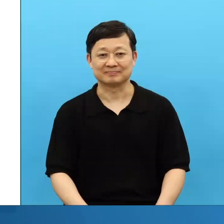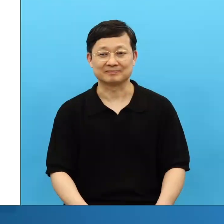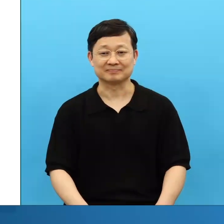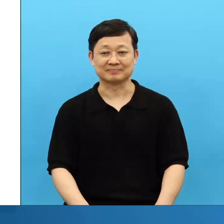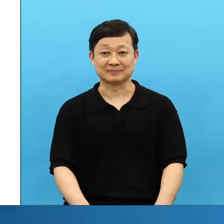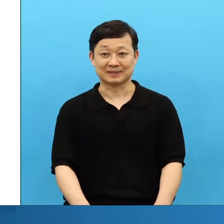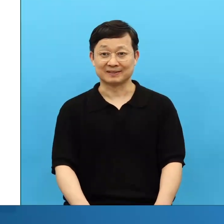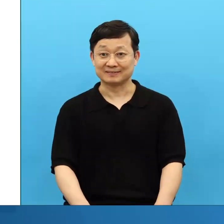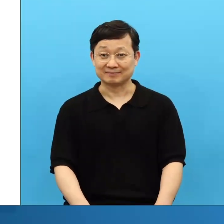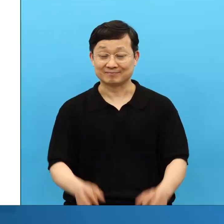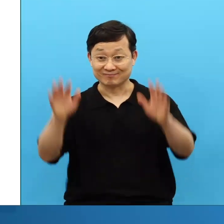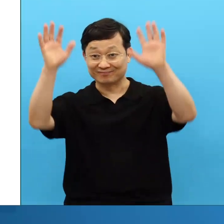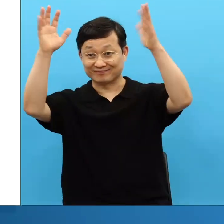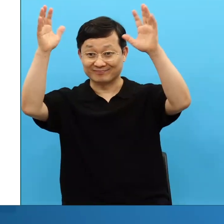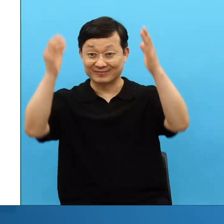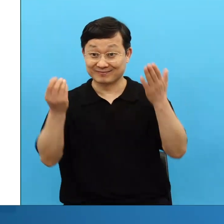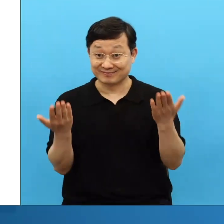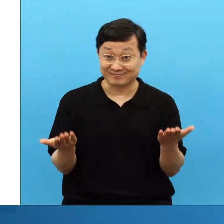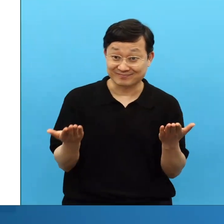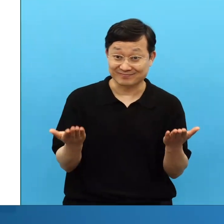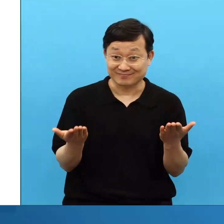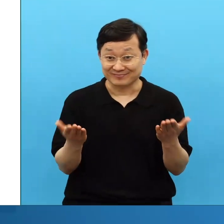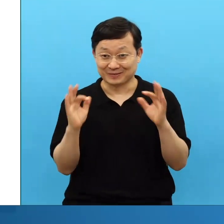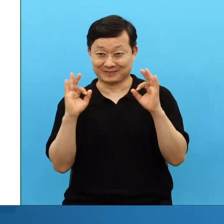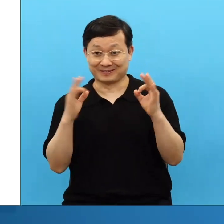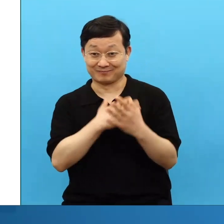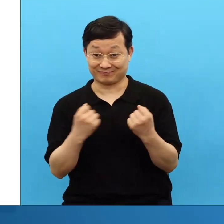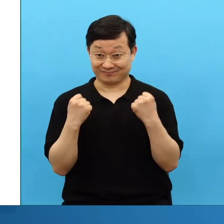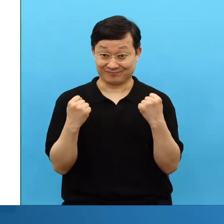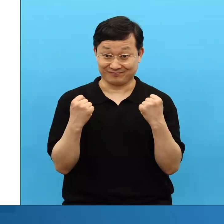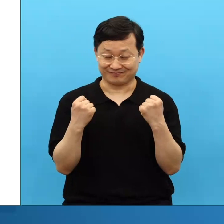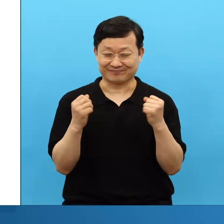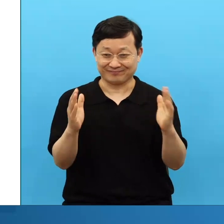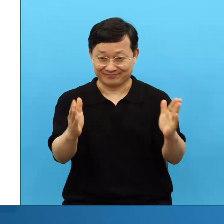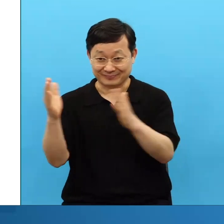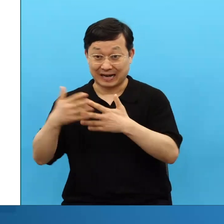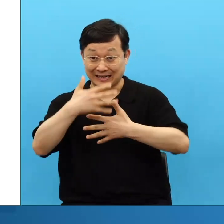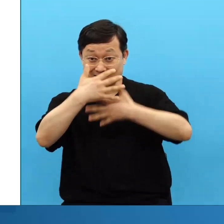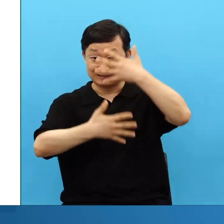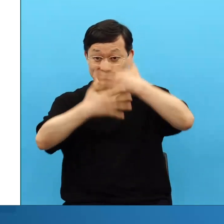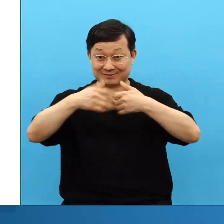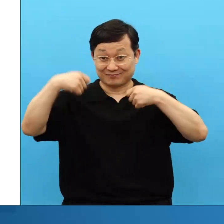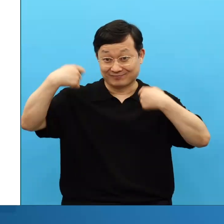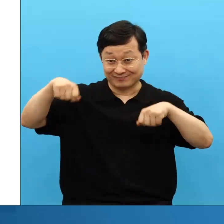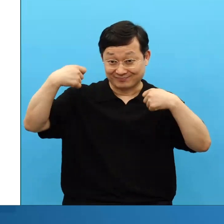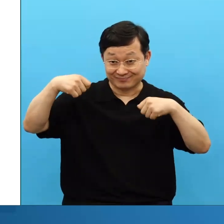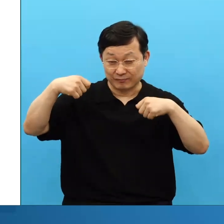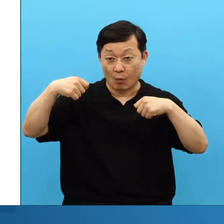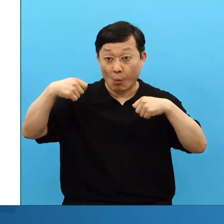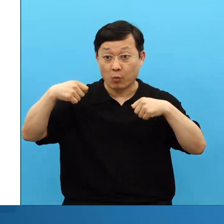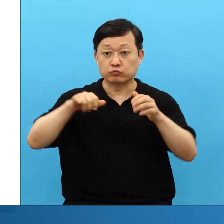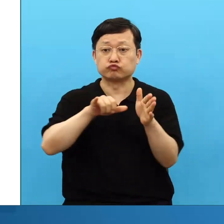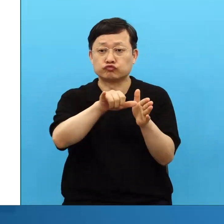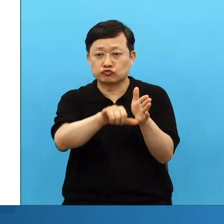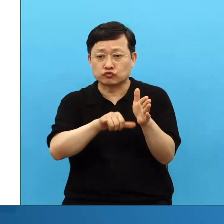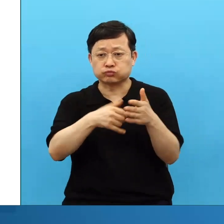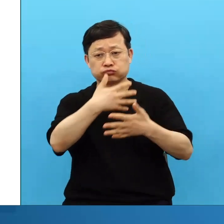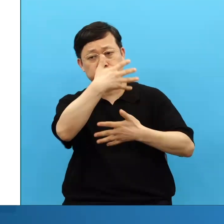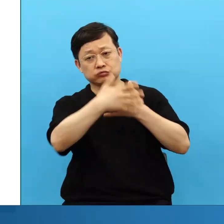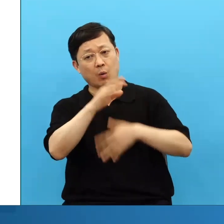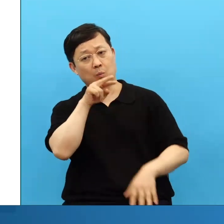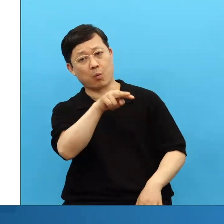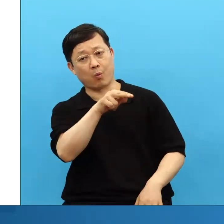좀 쉬셨나요? 예, 이 영상은 미션 뮤지컬인데 지금도 유튜브에